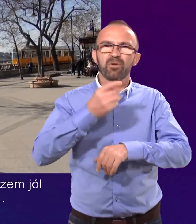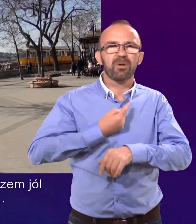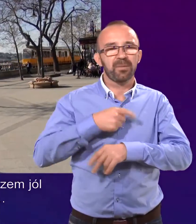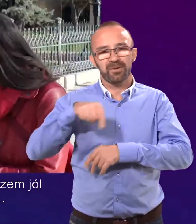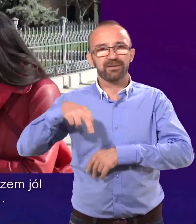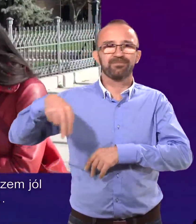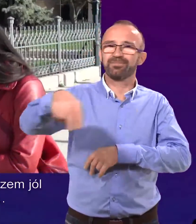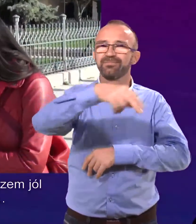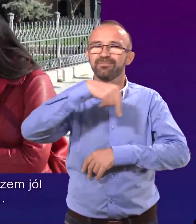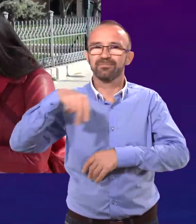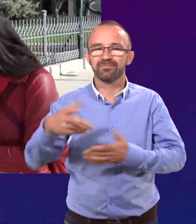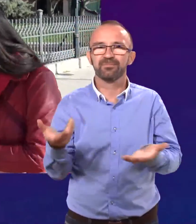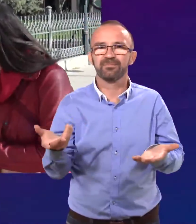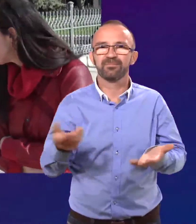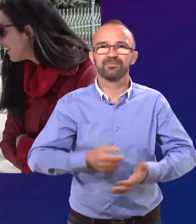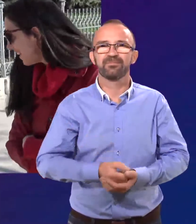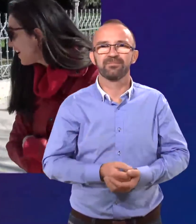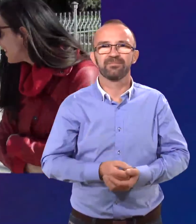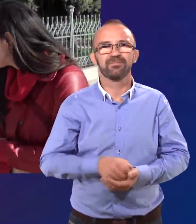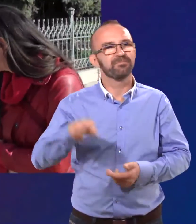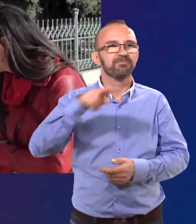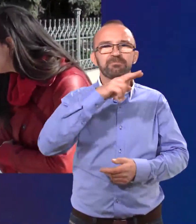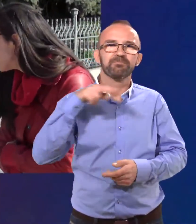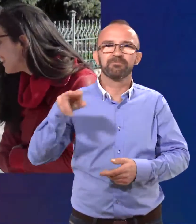magam, akkor egy körbe megyek. Kocsiban, igen.